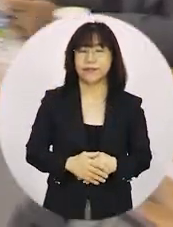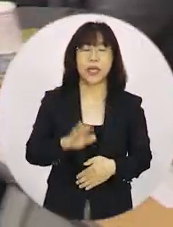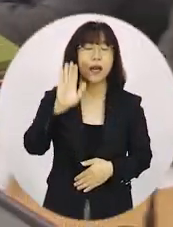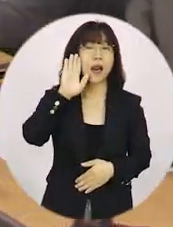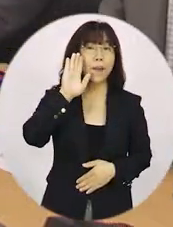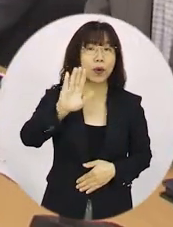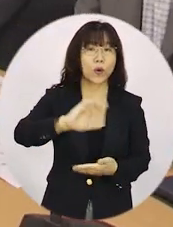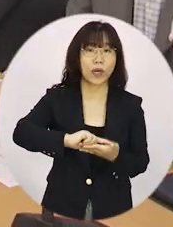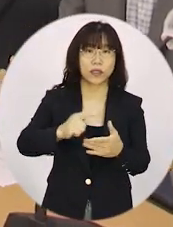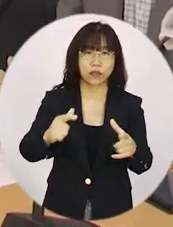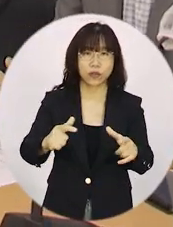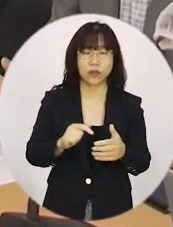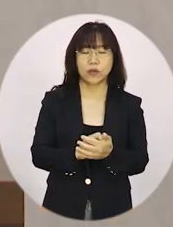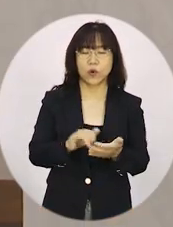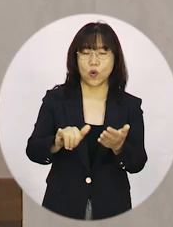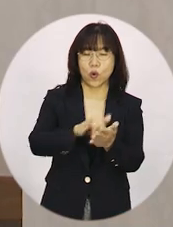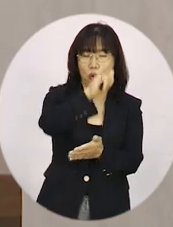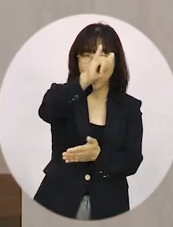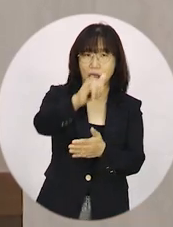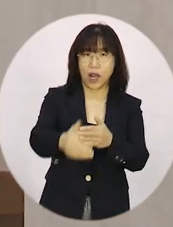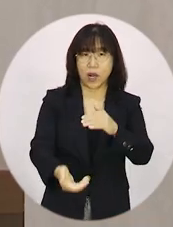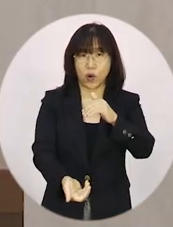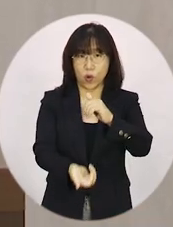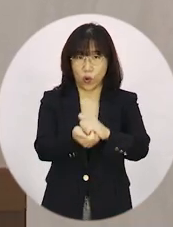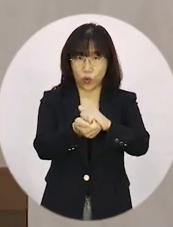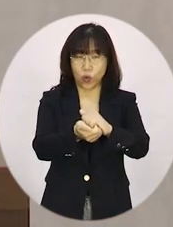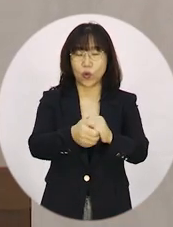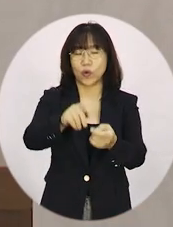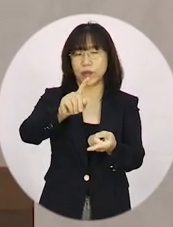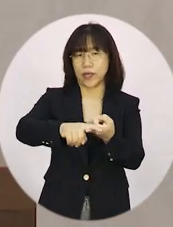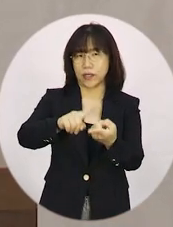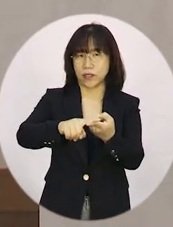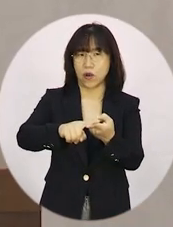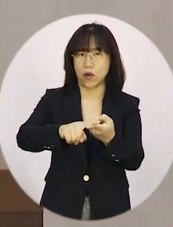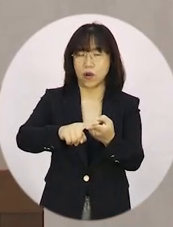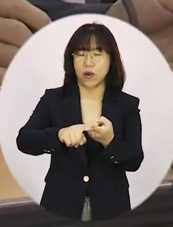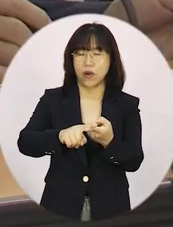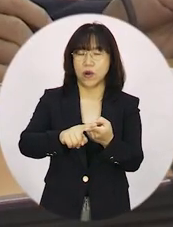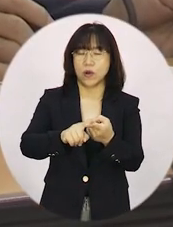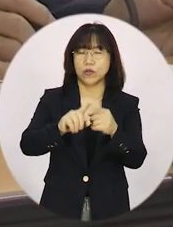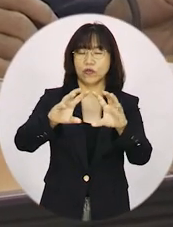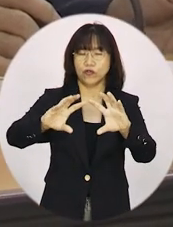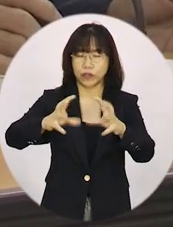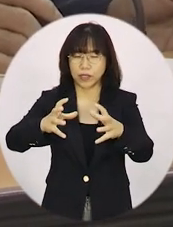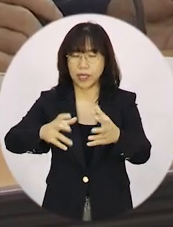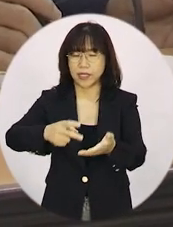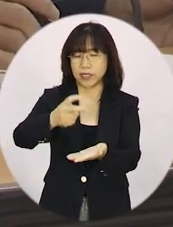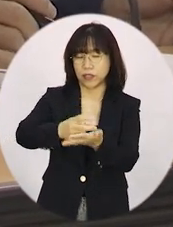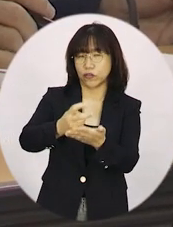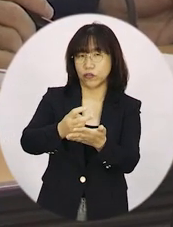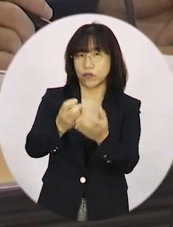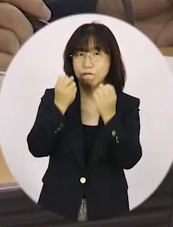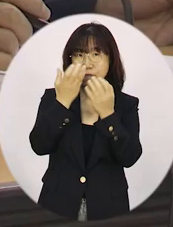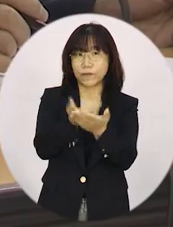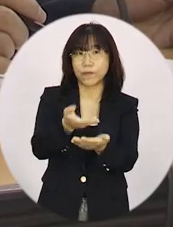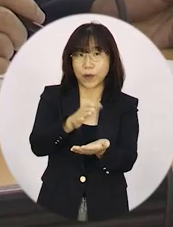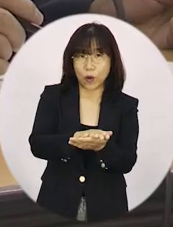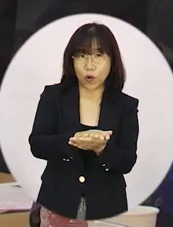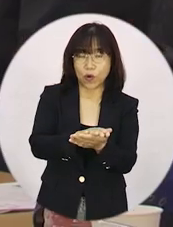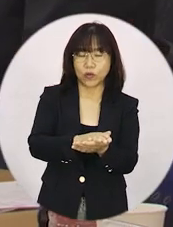한편 강서구는 앞으로도 공항 고도제한 거 관련한 국제민간항공기구 에 국제기준 개정과